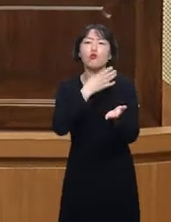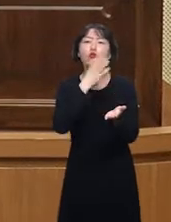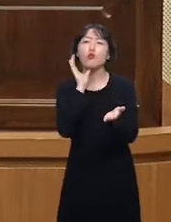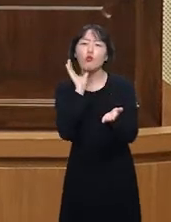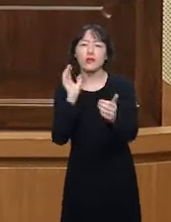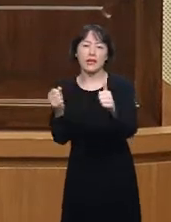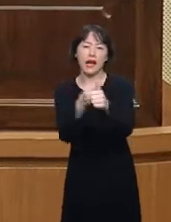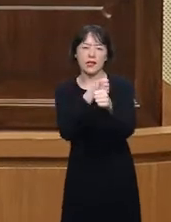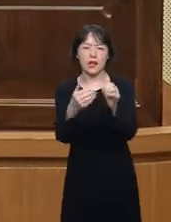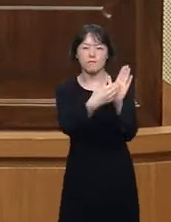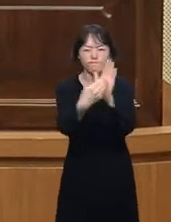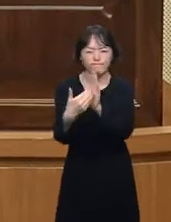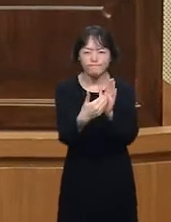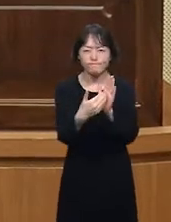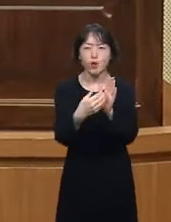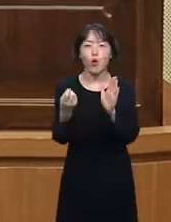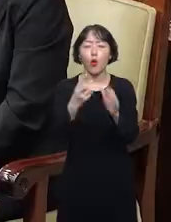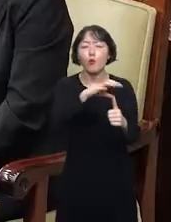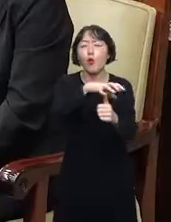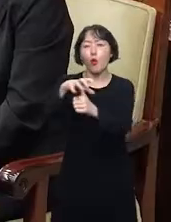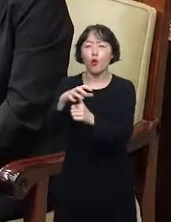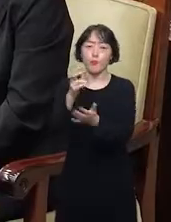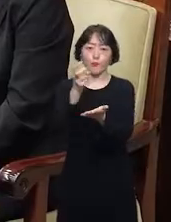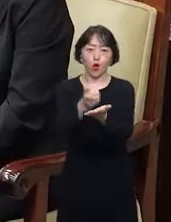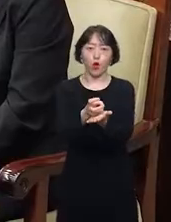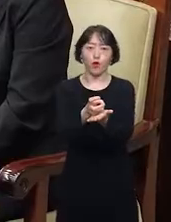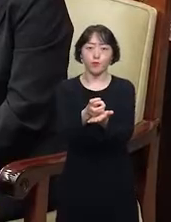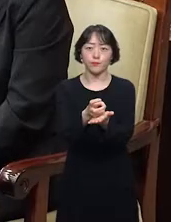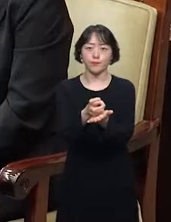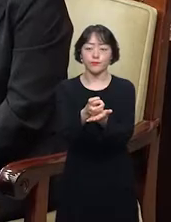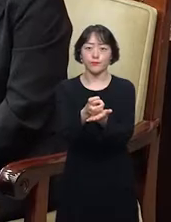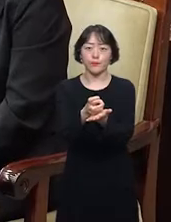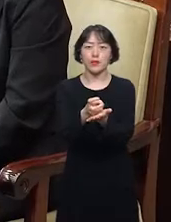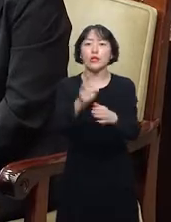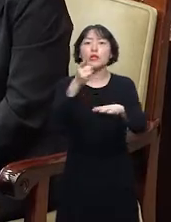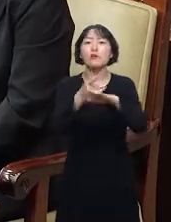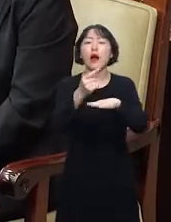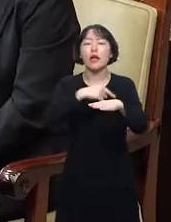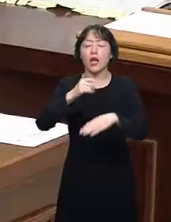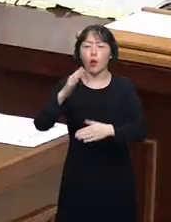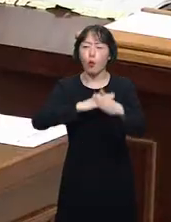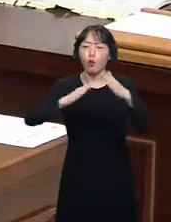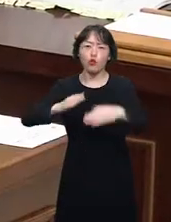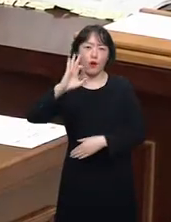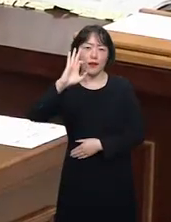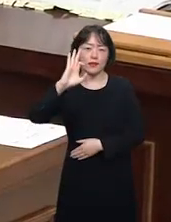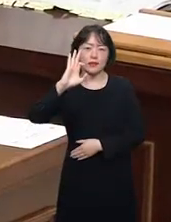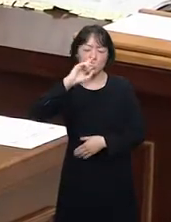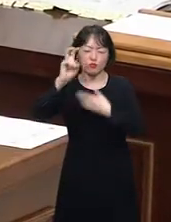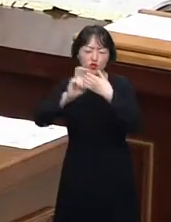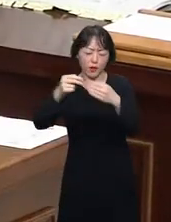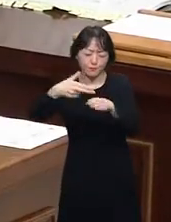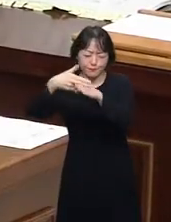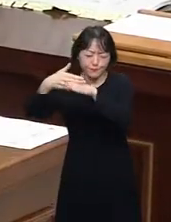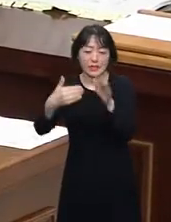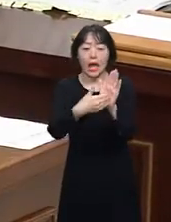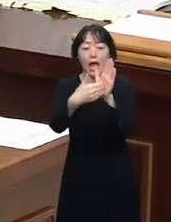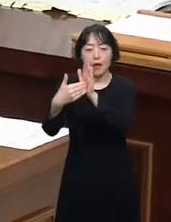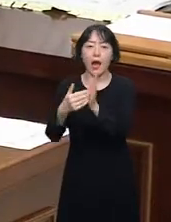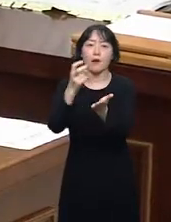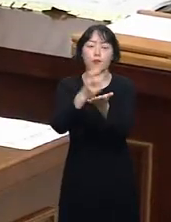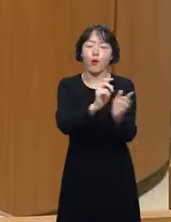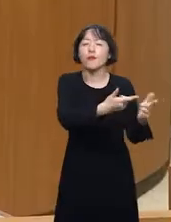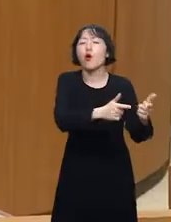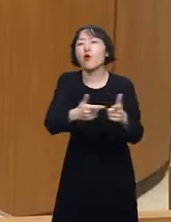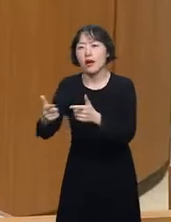추가경정예산안과 의왕시 노인학대 예방 및 보호에 관한 조례안, 의왕시 공중화장실 등의 불법촬영 예방조례안